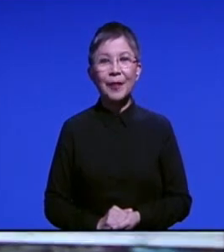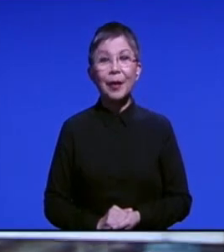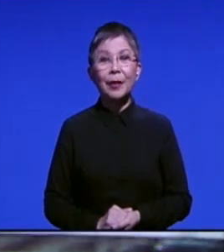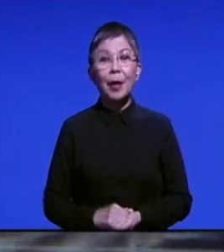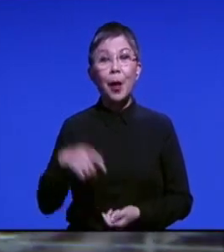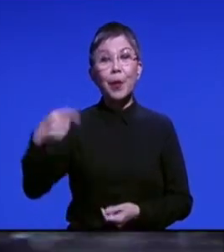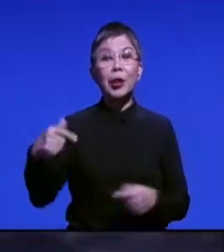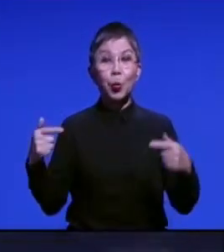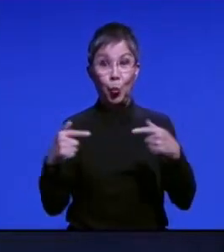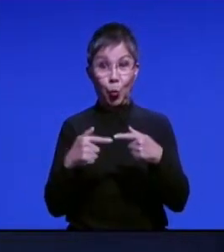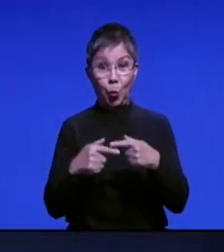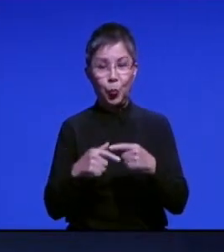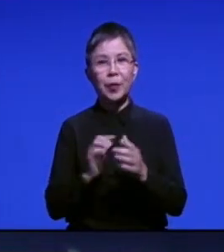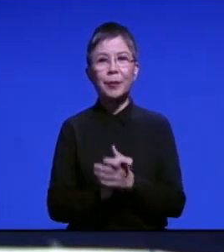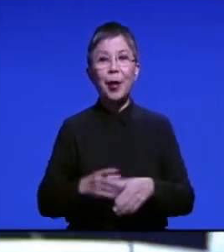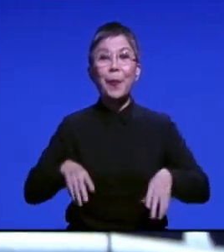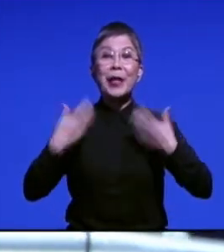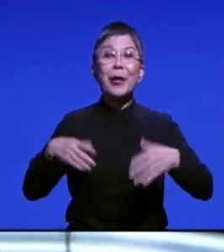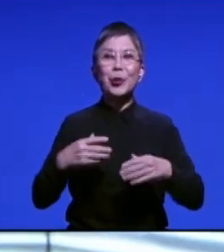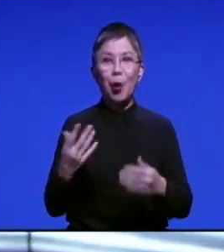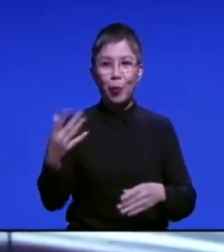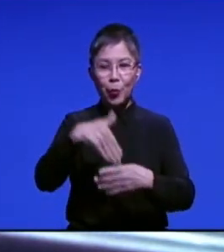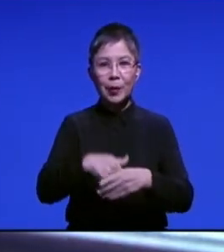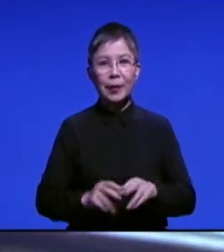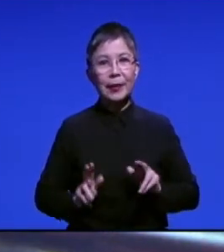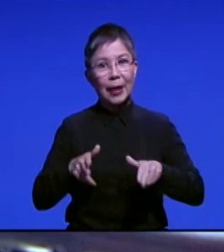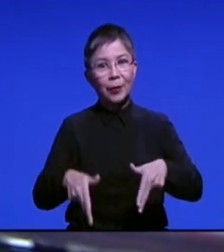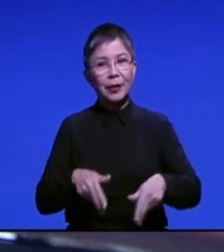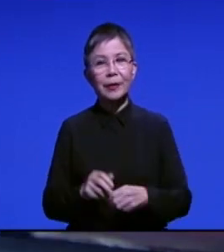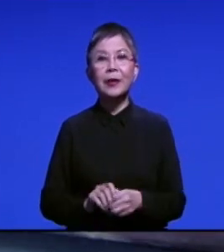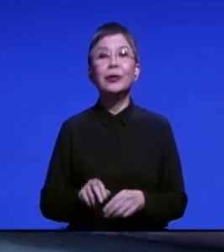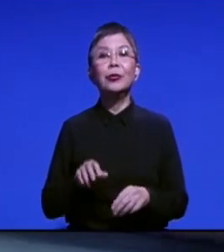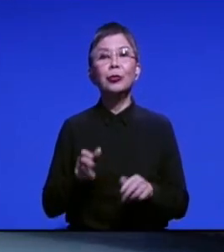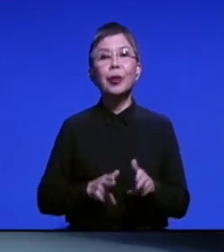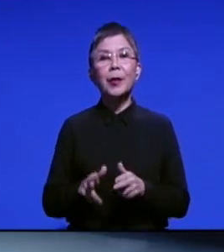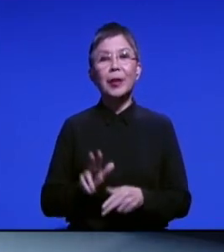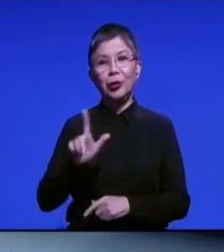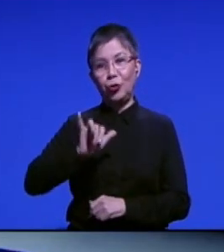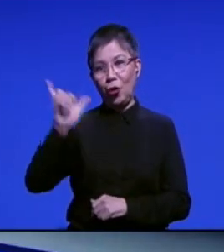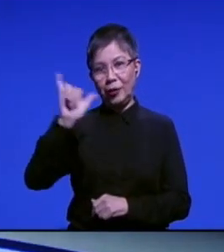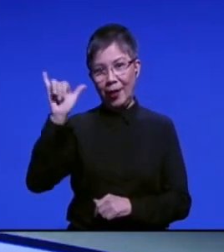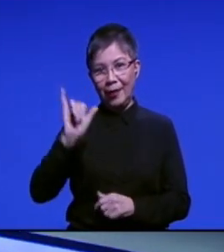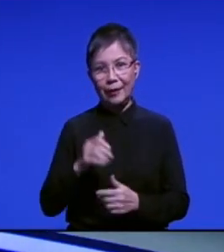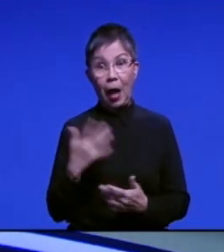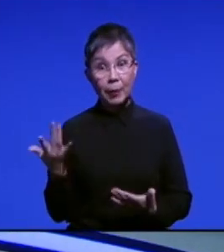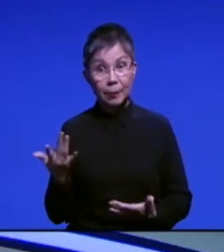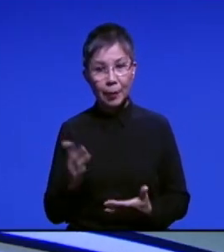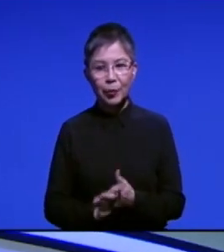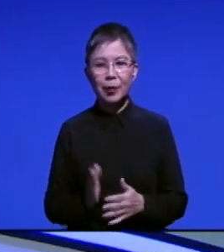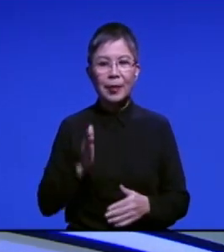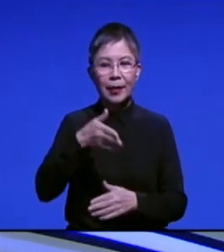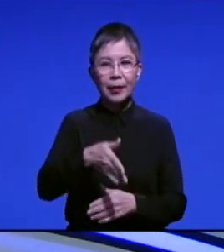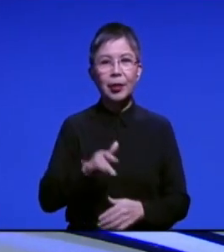Pemirsa, Menteri Perhubungan Budi Karya Sumadi menghibur penumpang di Stasiun Tugu, Yogyakarta. Hal ini dilakukan Budi Karya di sela-sela kunjungannya